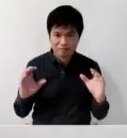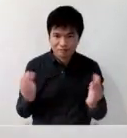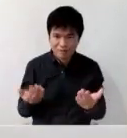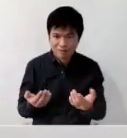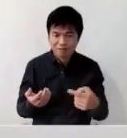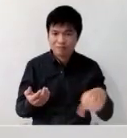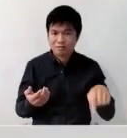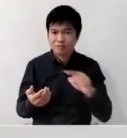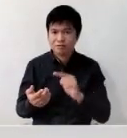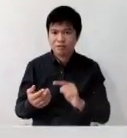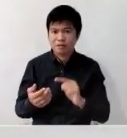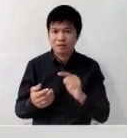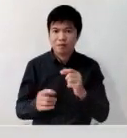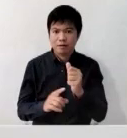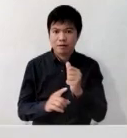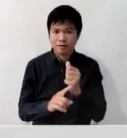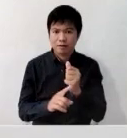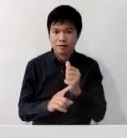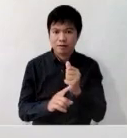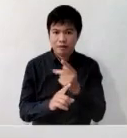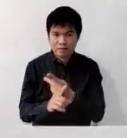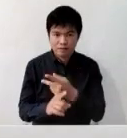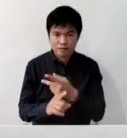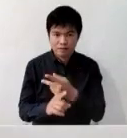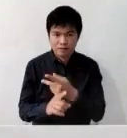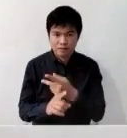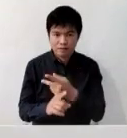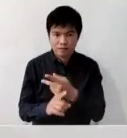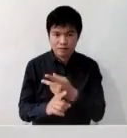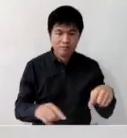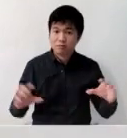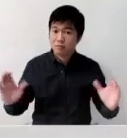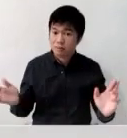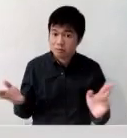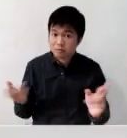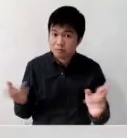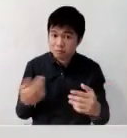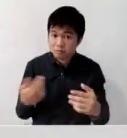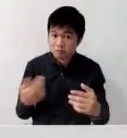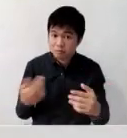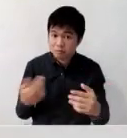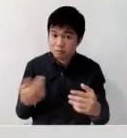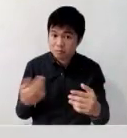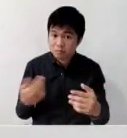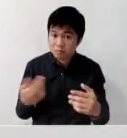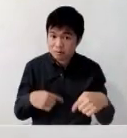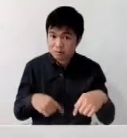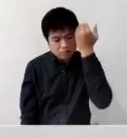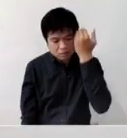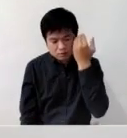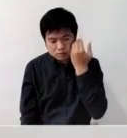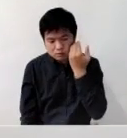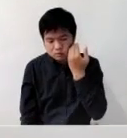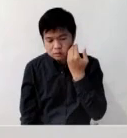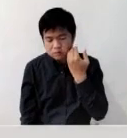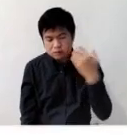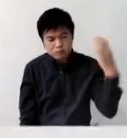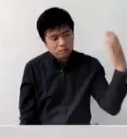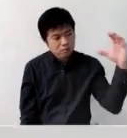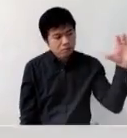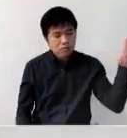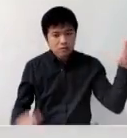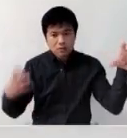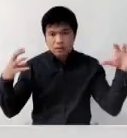classroom sa Pilipinas, karamihan ay kulang na kulang sa electric pan, walang